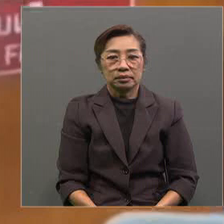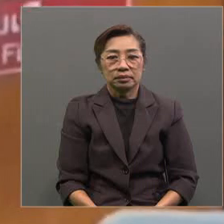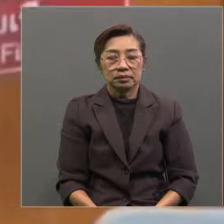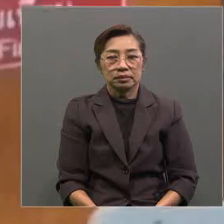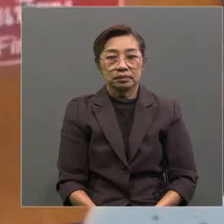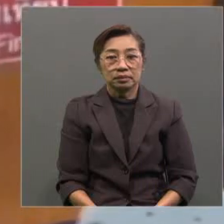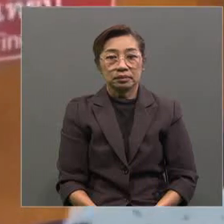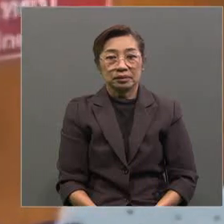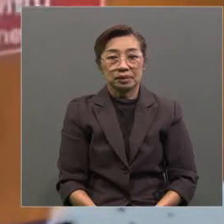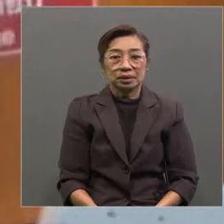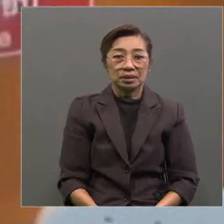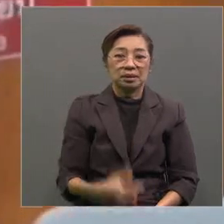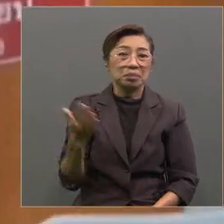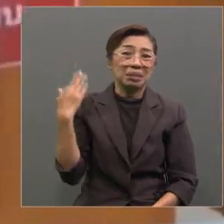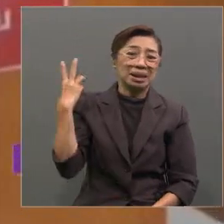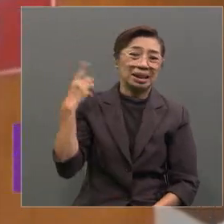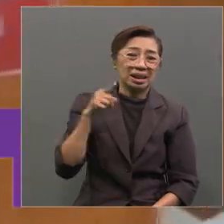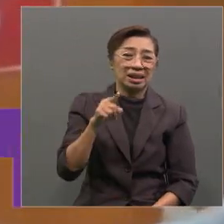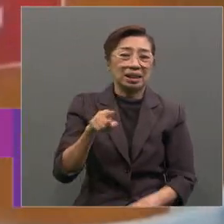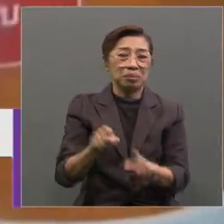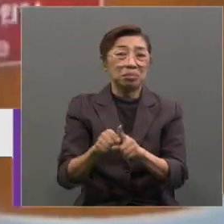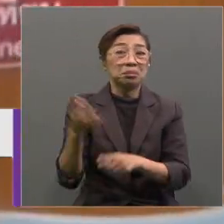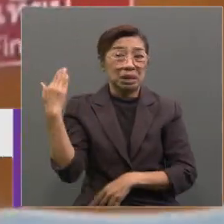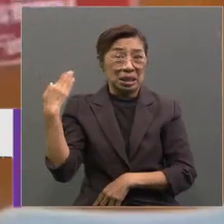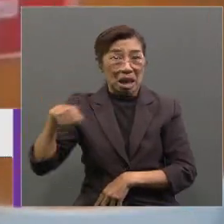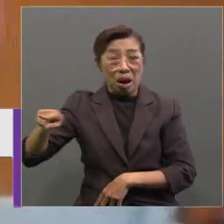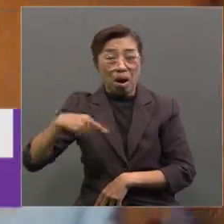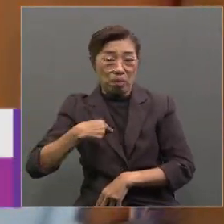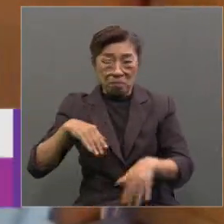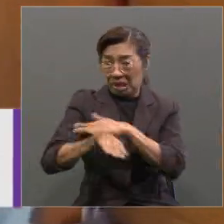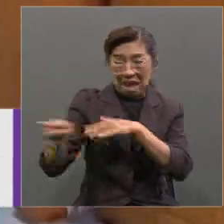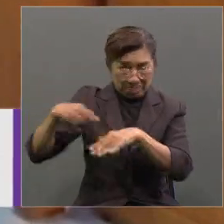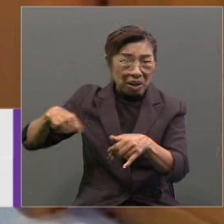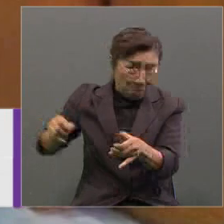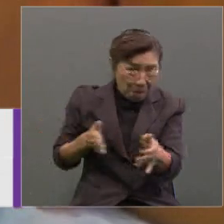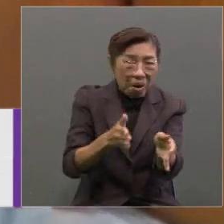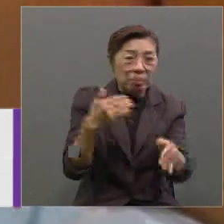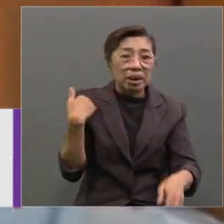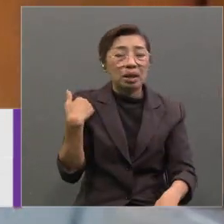น้ำเลยเหรอ ตรงนี้ เลย ไอ้ พ ี่ ก็เจอวันนี้กินมันไล่หนูต่อมาเลย